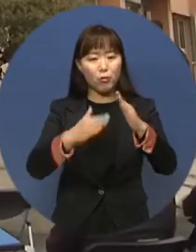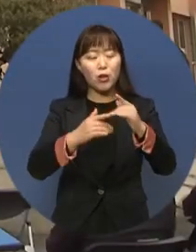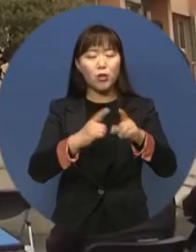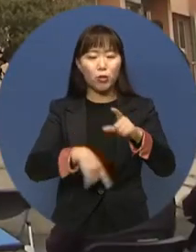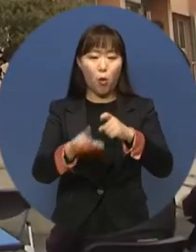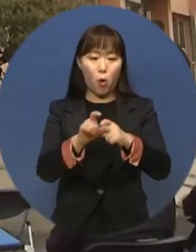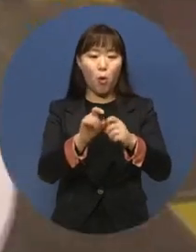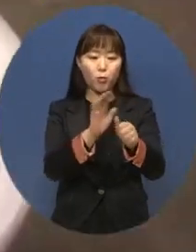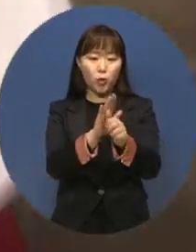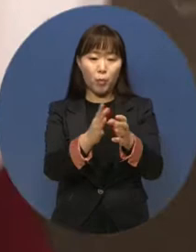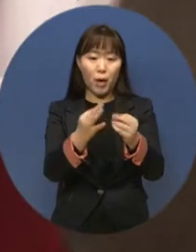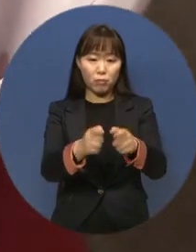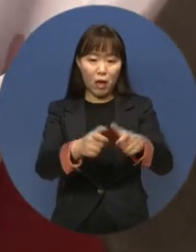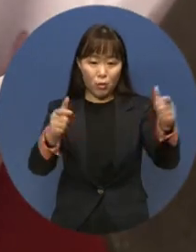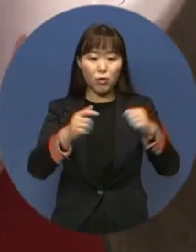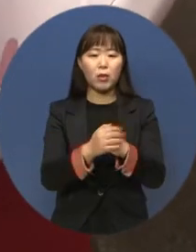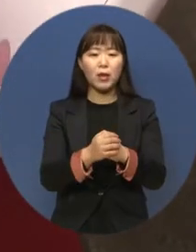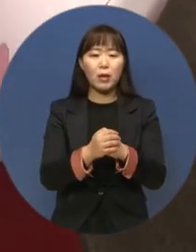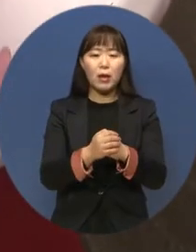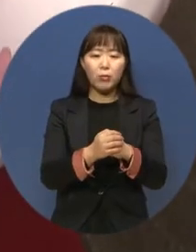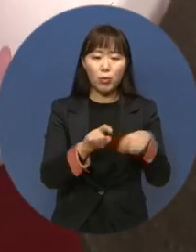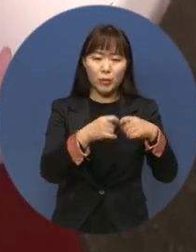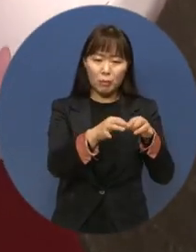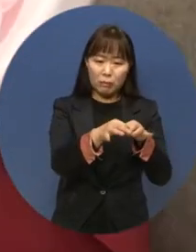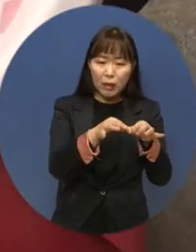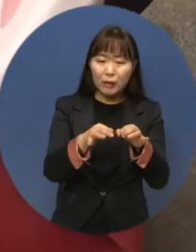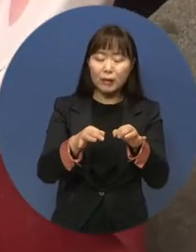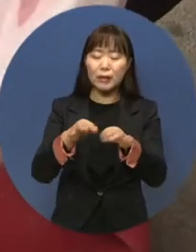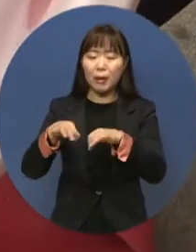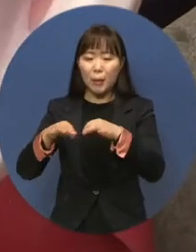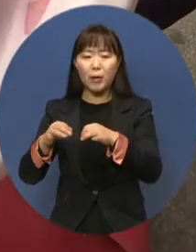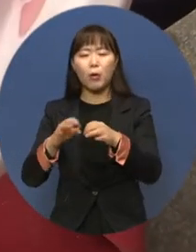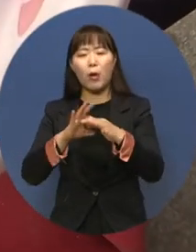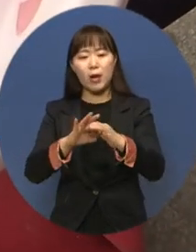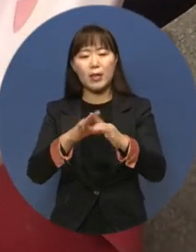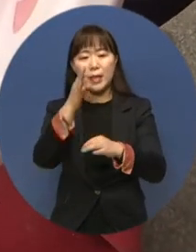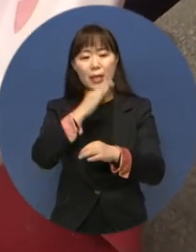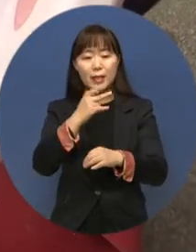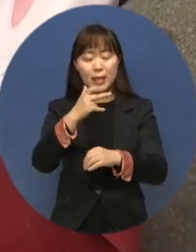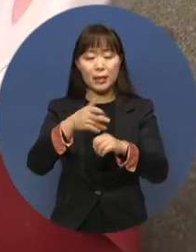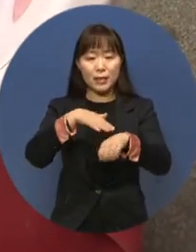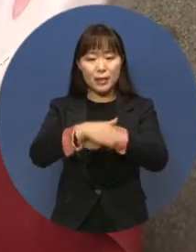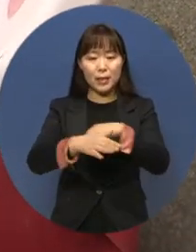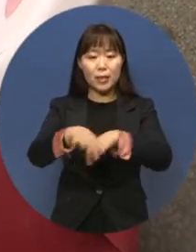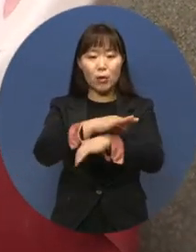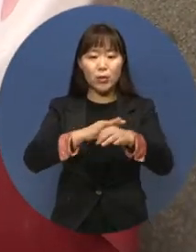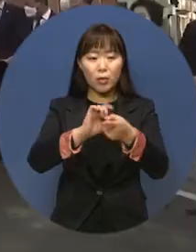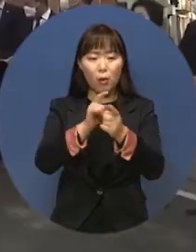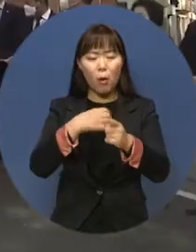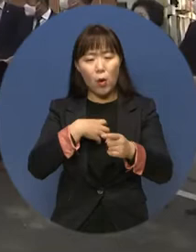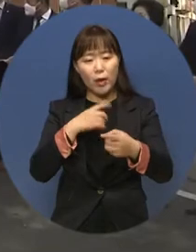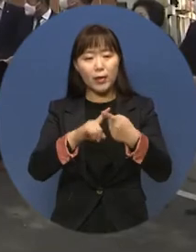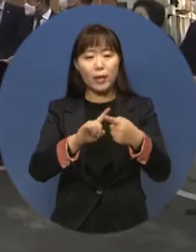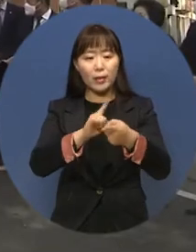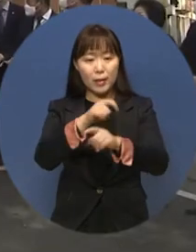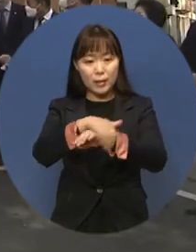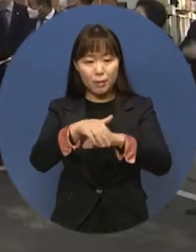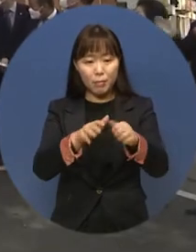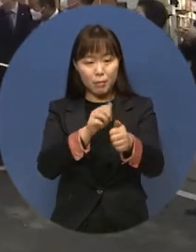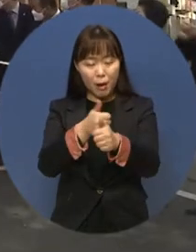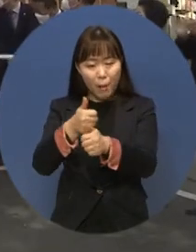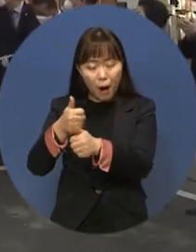지원할 뿐만 아니라 소상공인과 자영업자 등을 위한 익산형 경제 지원 대책으로 코로나19 위기